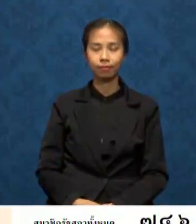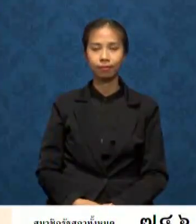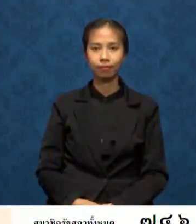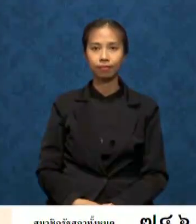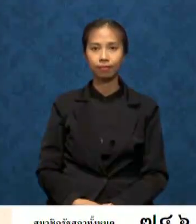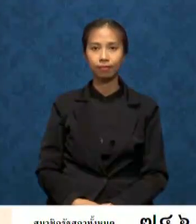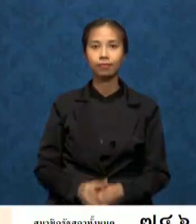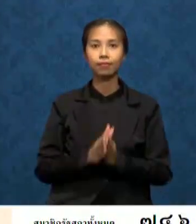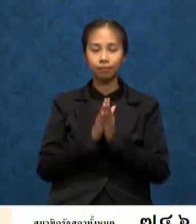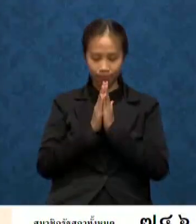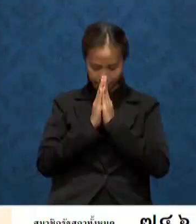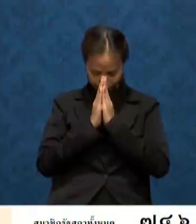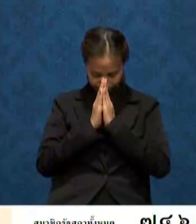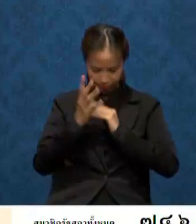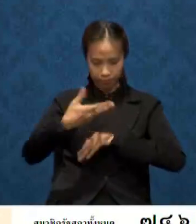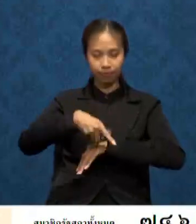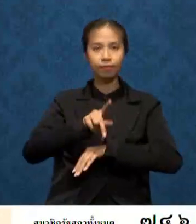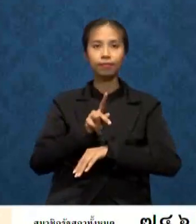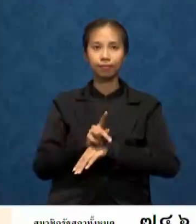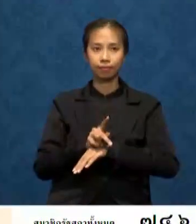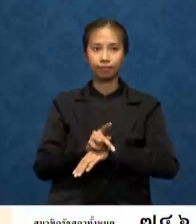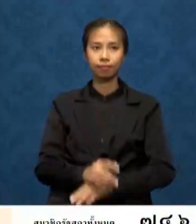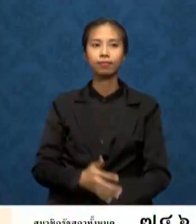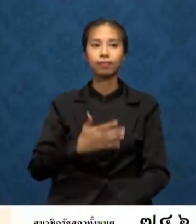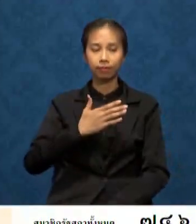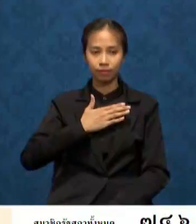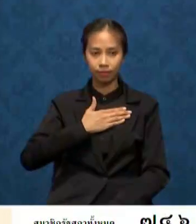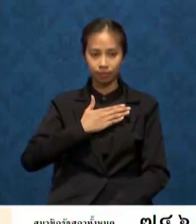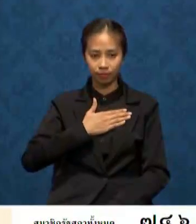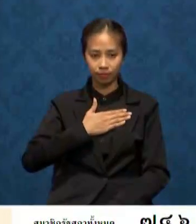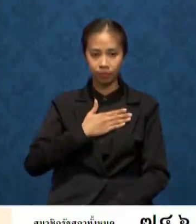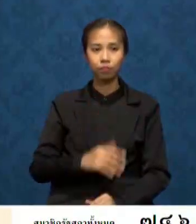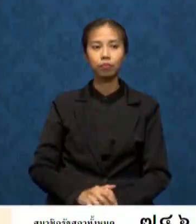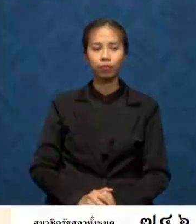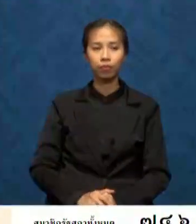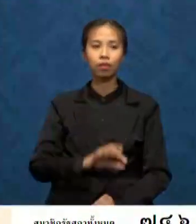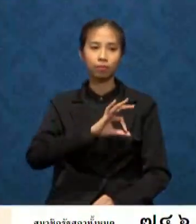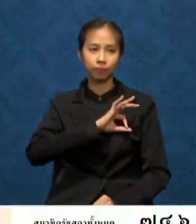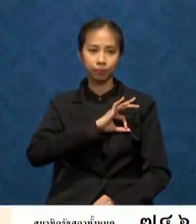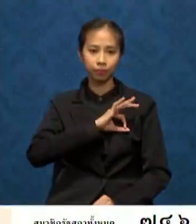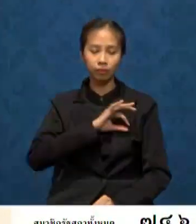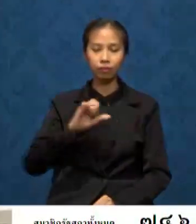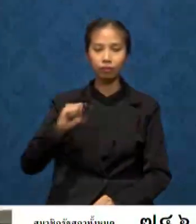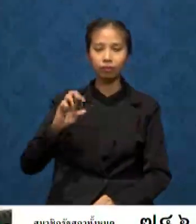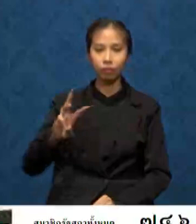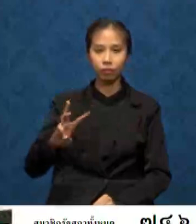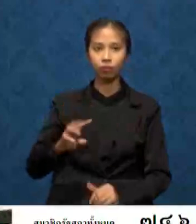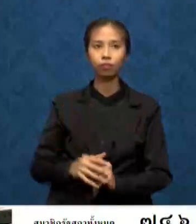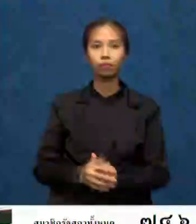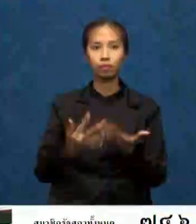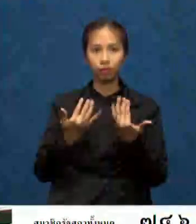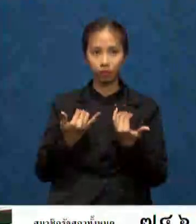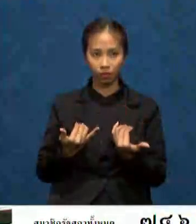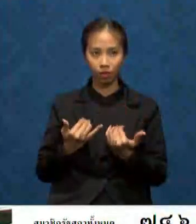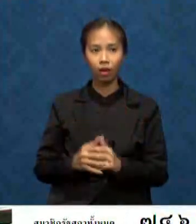กราบเรียนท่านประธานรัฐสภาที่เคารพกระผมเฉลิมชัยเฟื่องคอสมาชิกวุฒิสภาในฐานะ